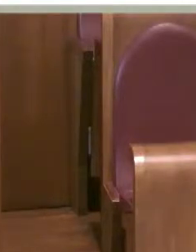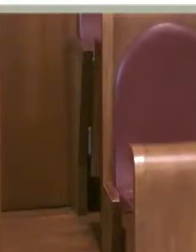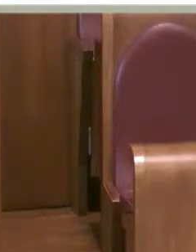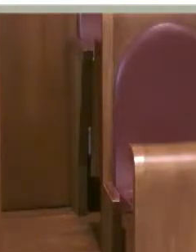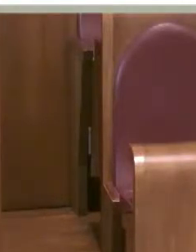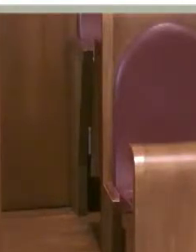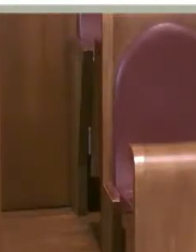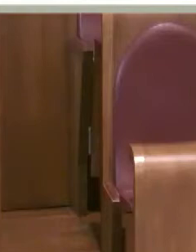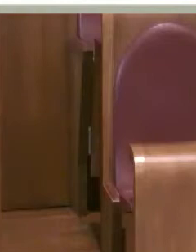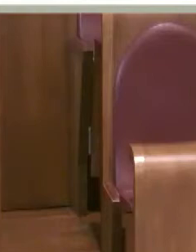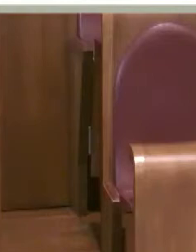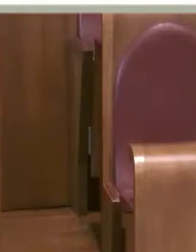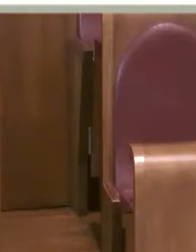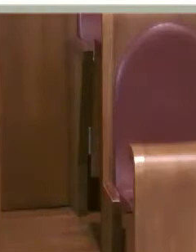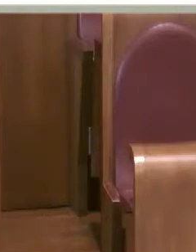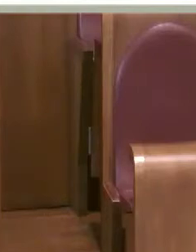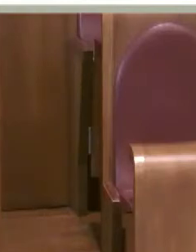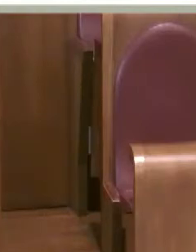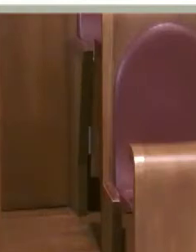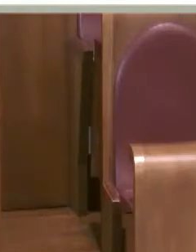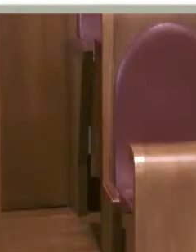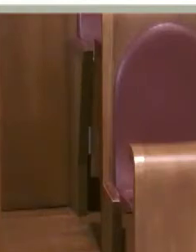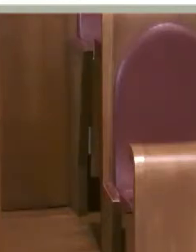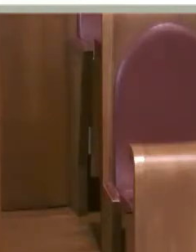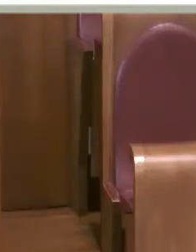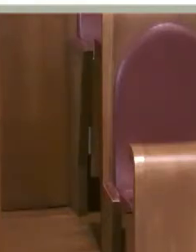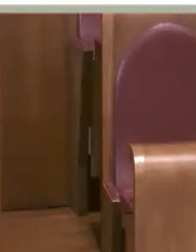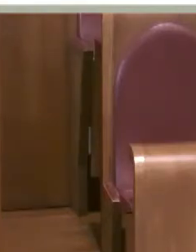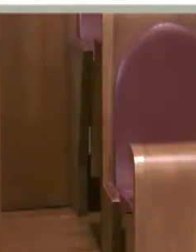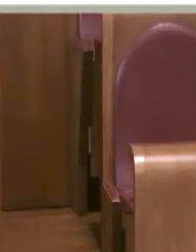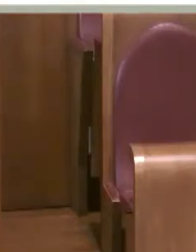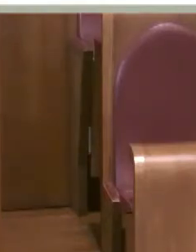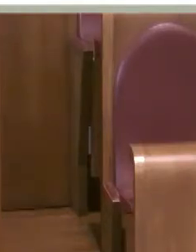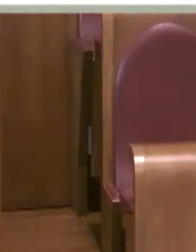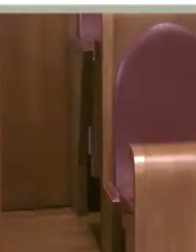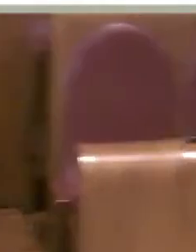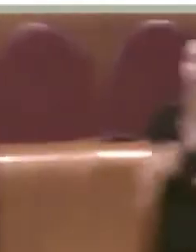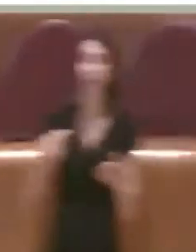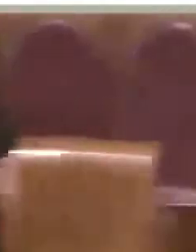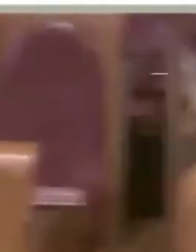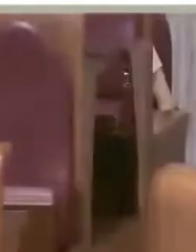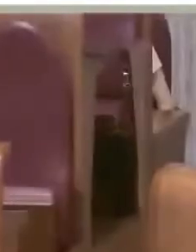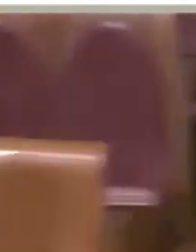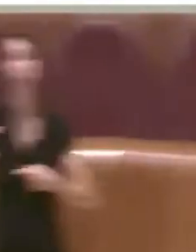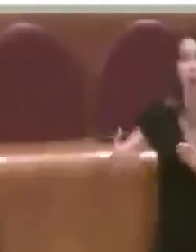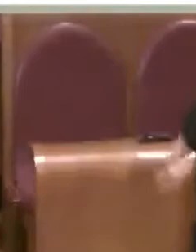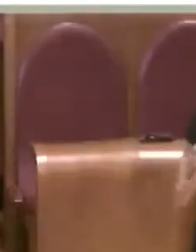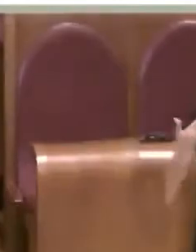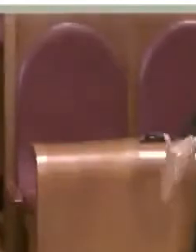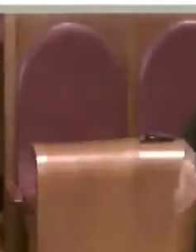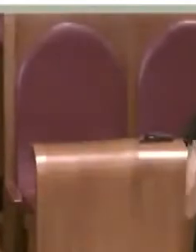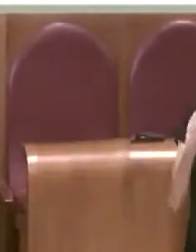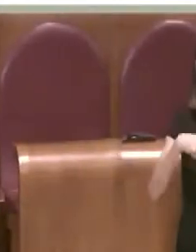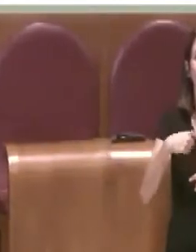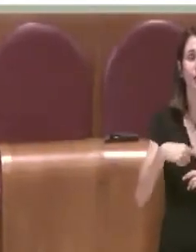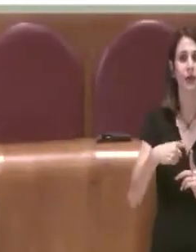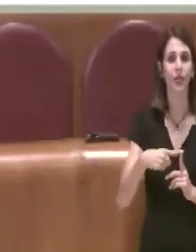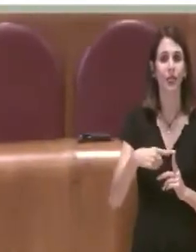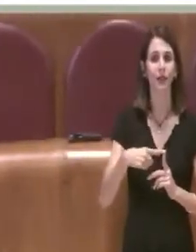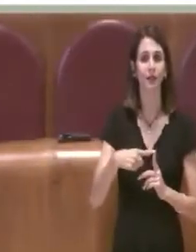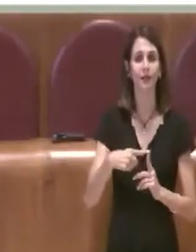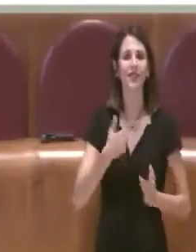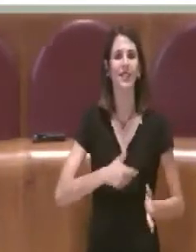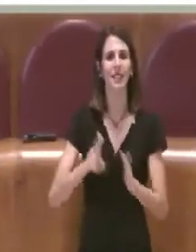abbiamo depositato la mozione ci sono state tra l'altro delle novità positive. Il 16 di giugno c'è stata una